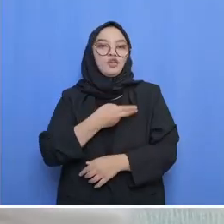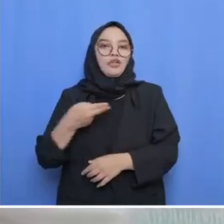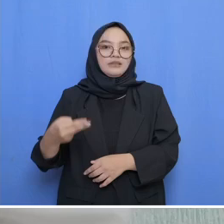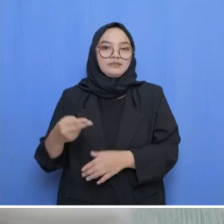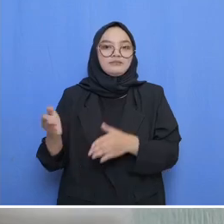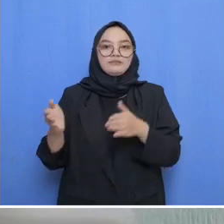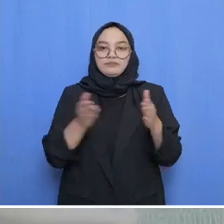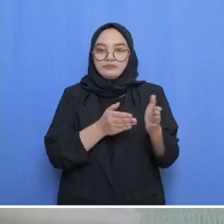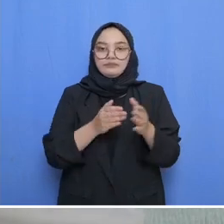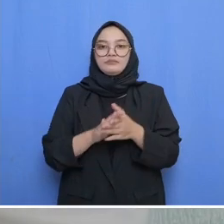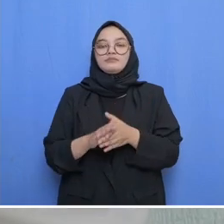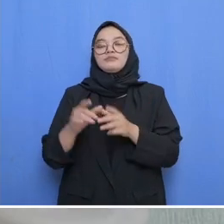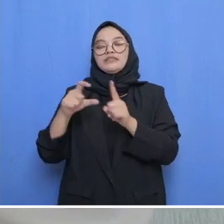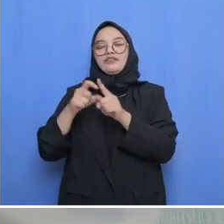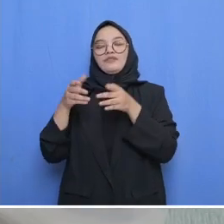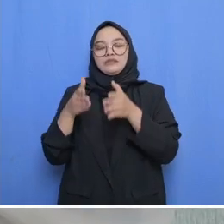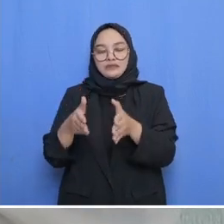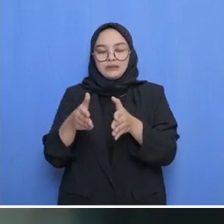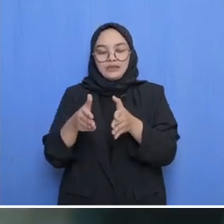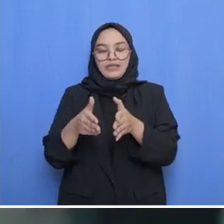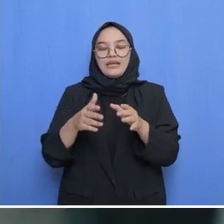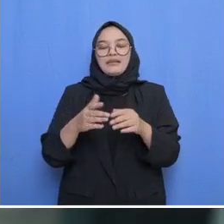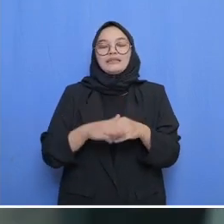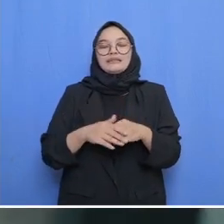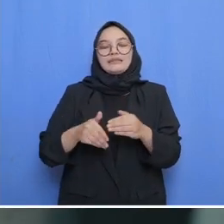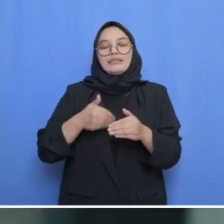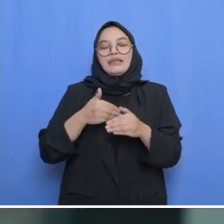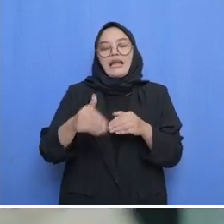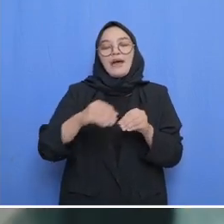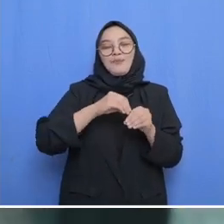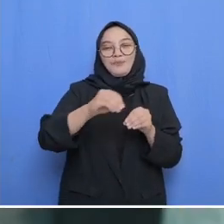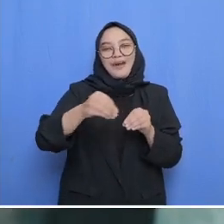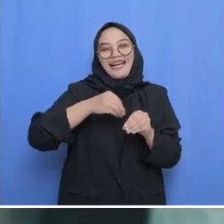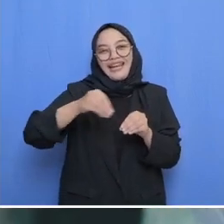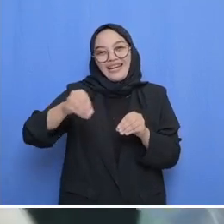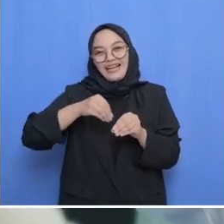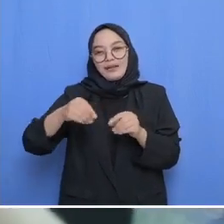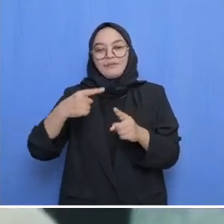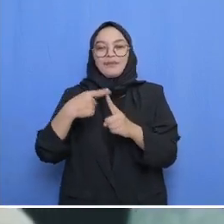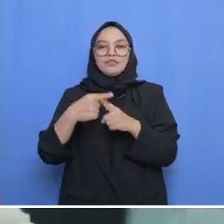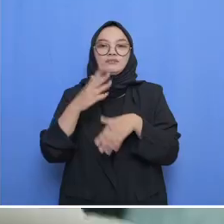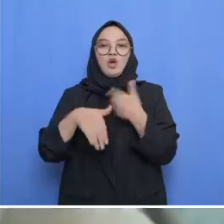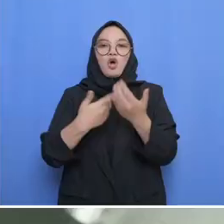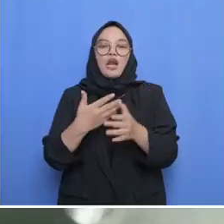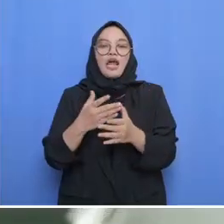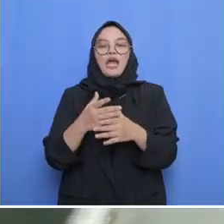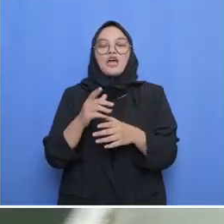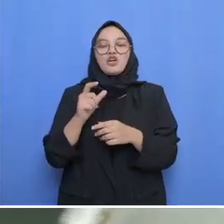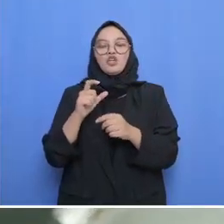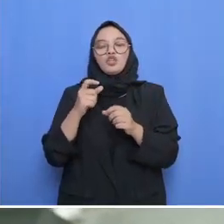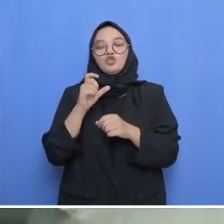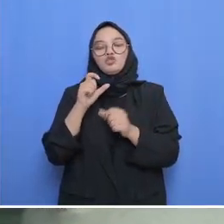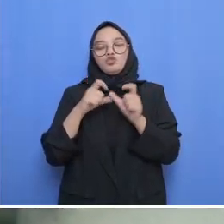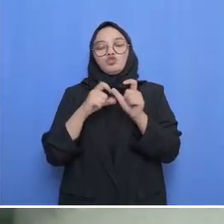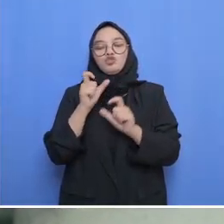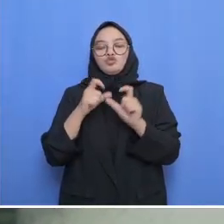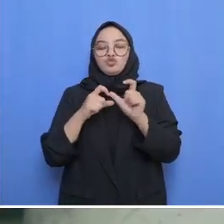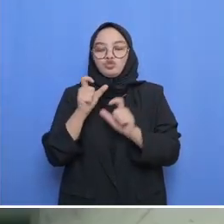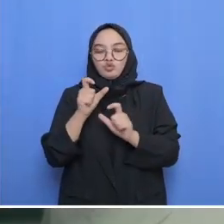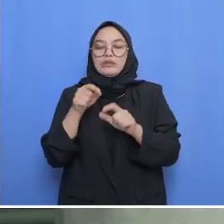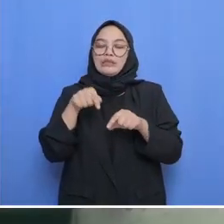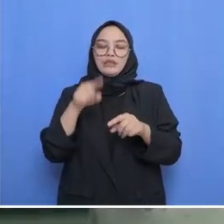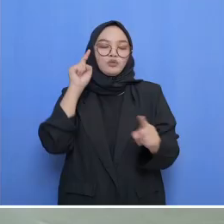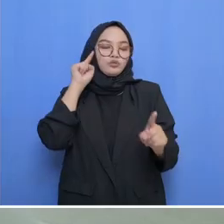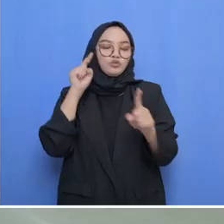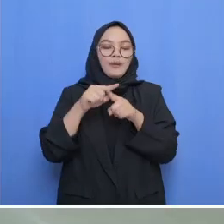Indonesia. Divisi pasca panen dan pengolahan susu merupakan tempat bagi insan pertanian dalam meningkatkan